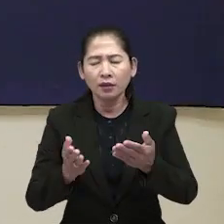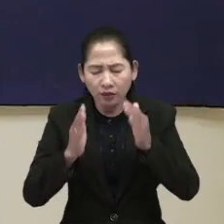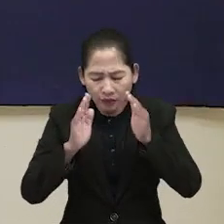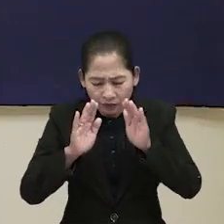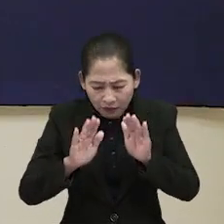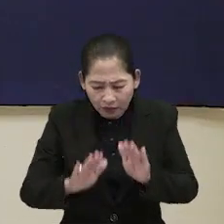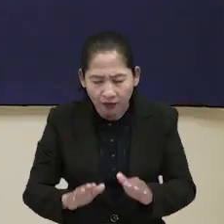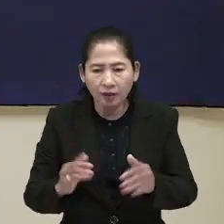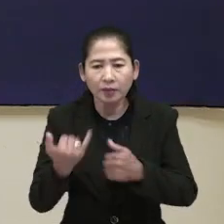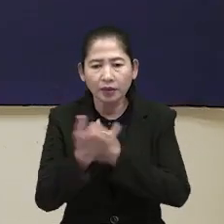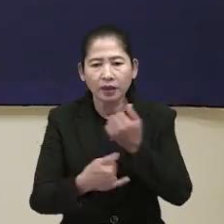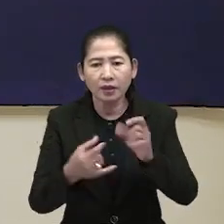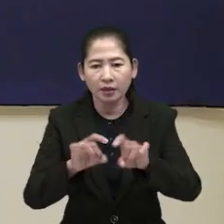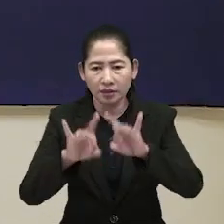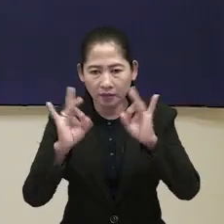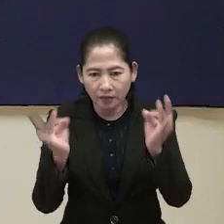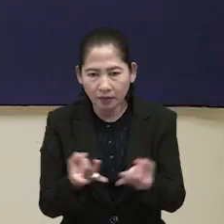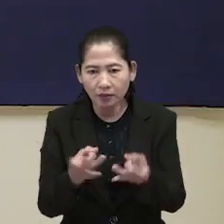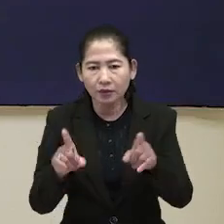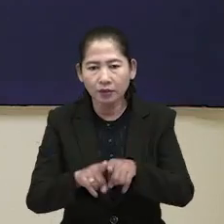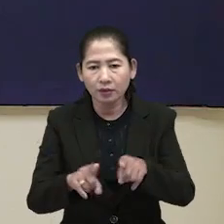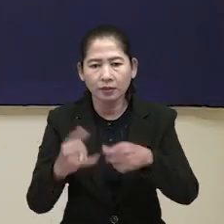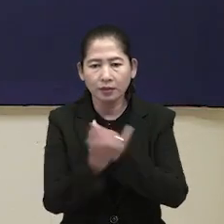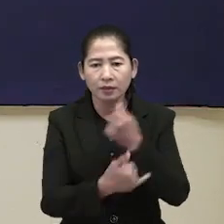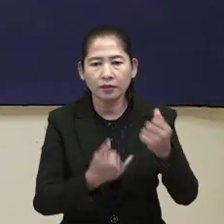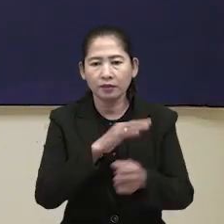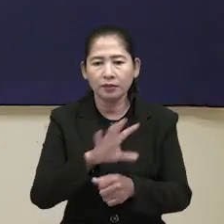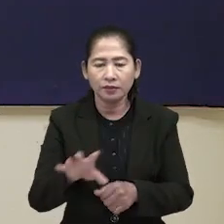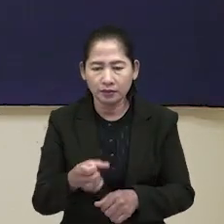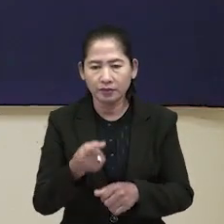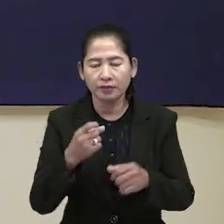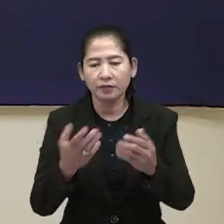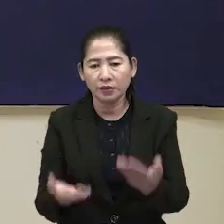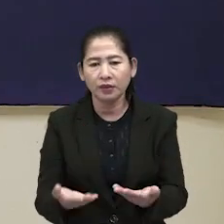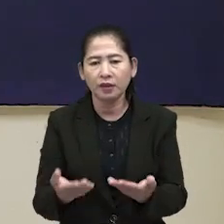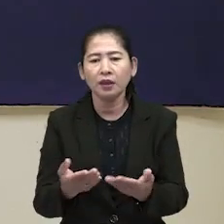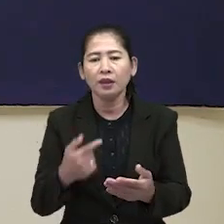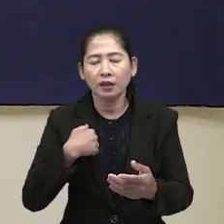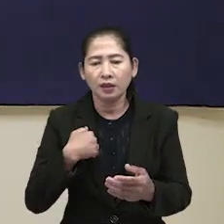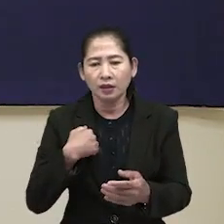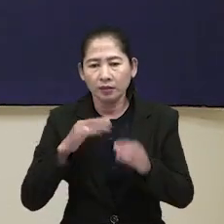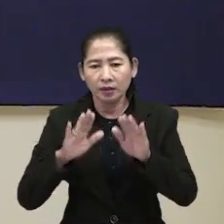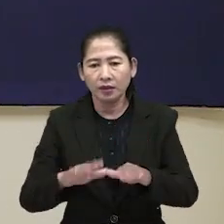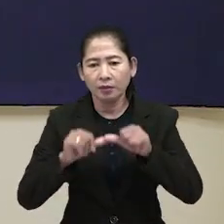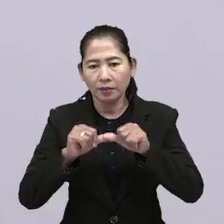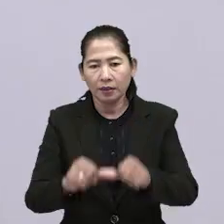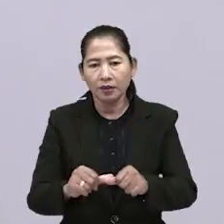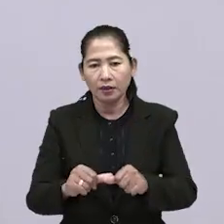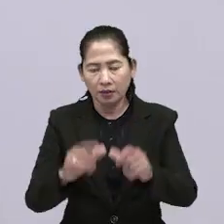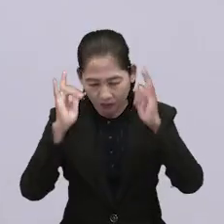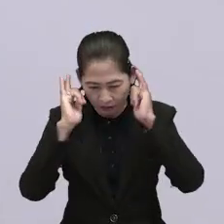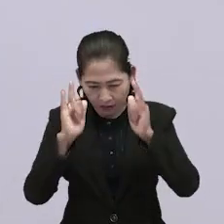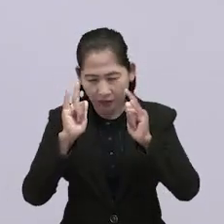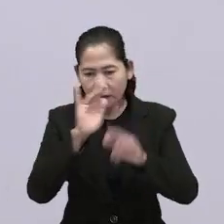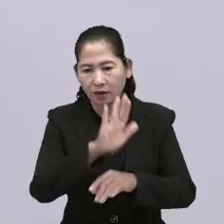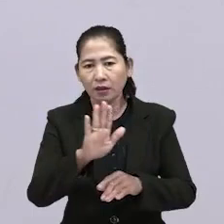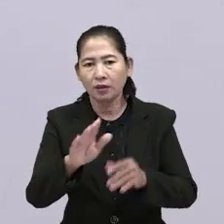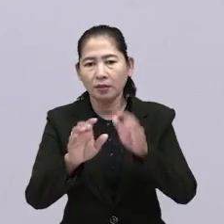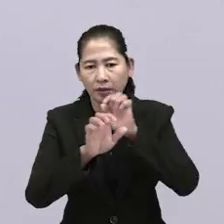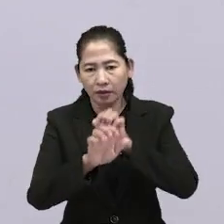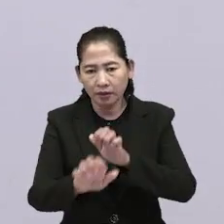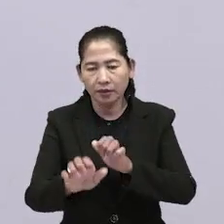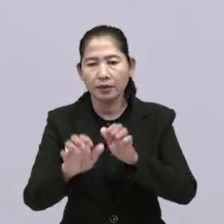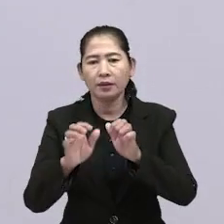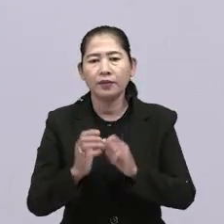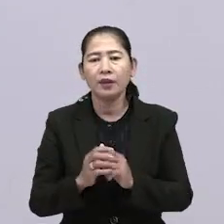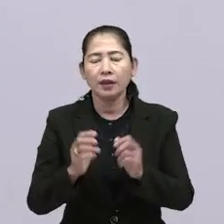tế đang bản đào bát tế xem xem được bộ phục lốc. Cậu đôi chia bát tế cam bát chia dường được chưa nè? Nè cứ nơi tai bản to ca bậc điện con pi chồng